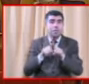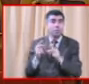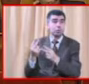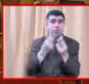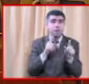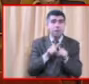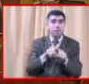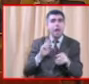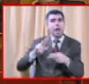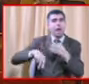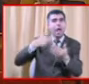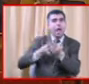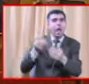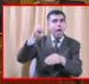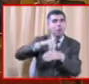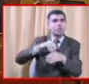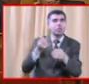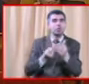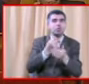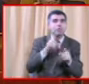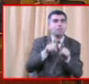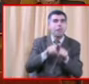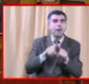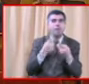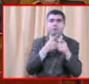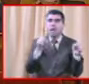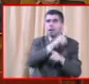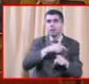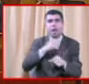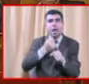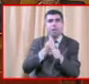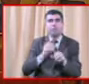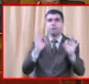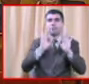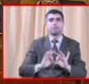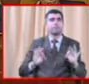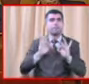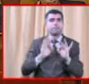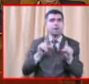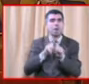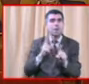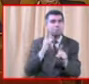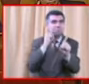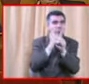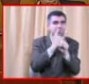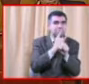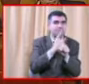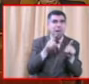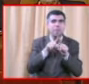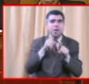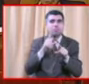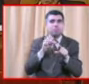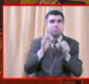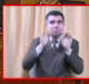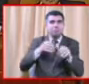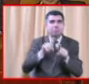خصك تعاود تعجنها وتصيفطها في شي بلاصة أخرى، ما صالحاش، لأن الناس اللي كيستقبلوهم باستقبال لا إنساني،